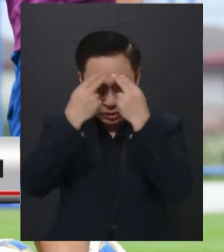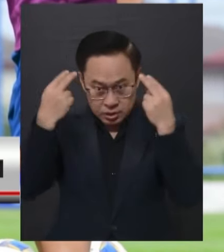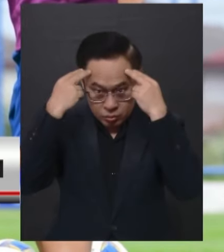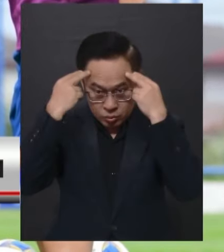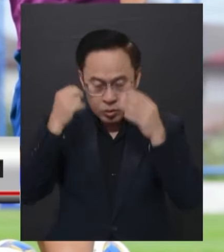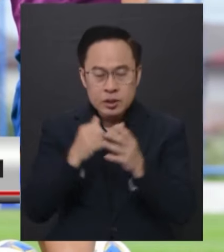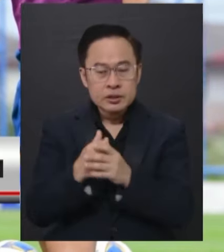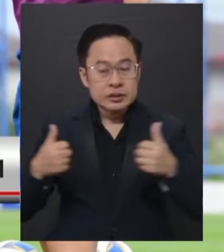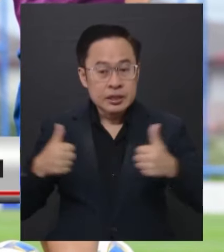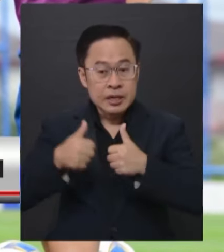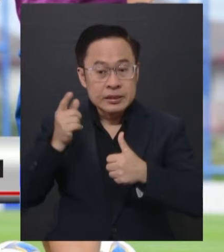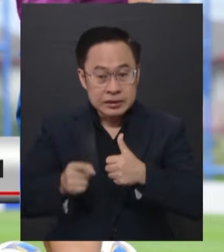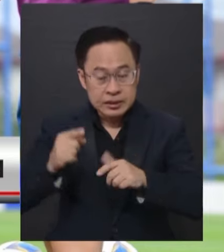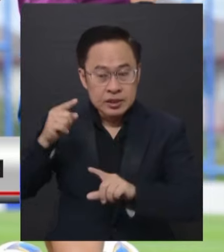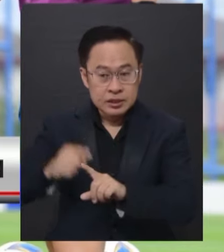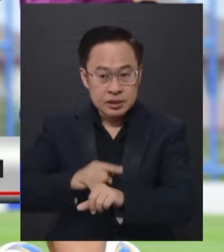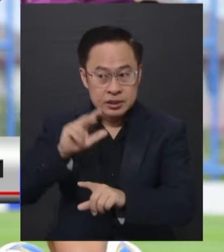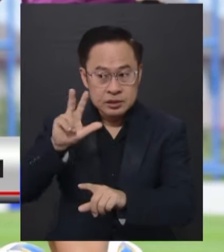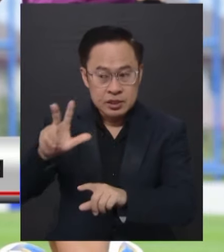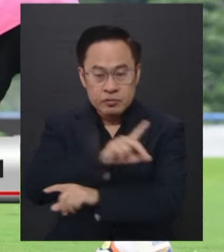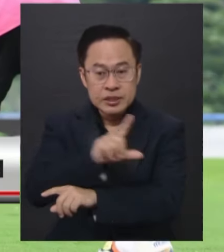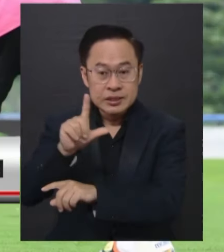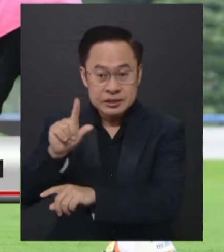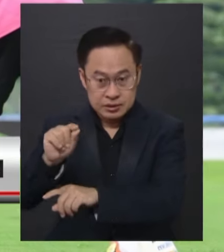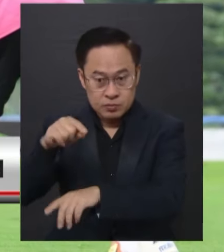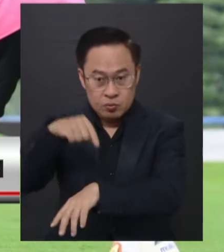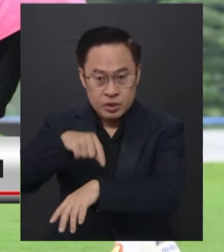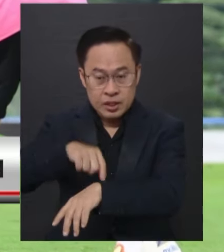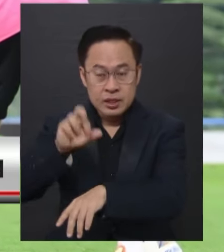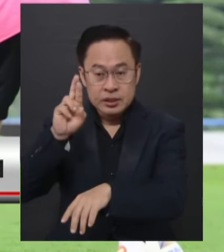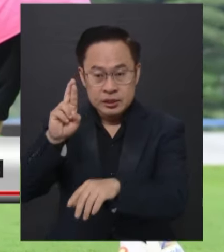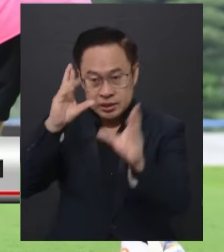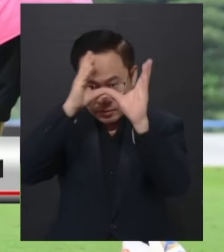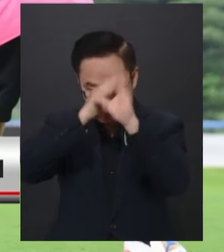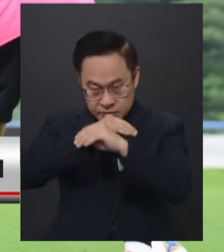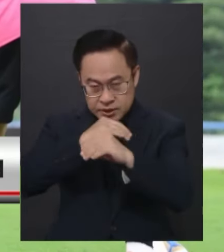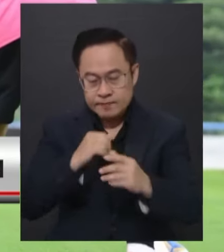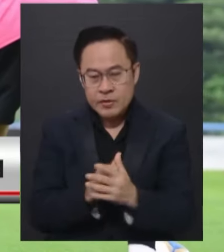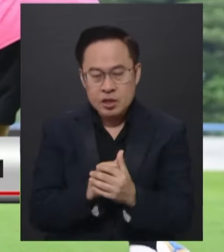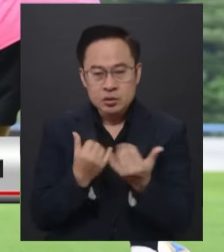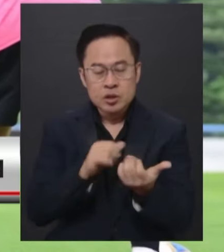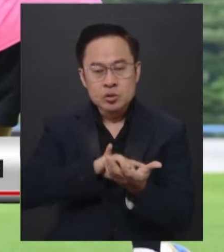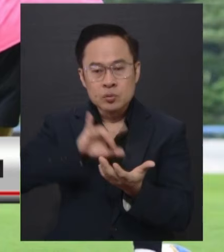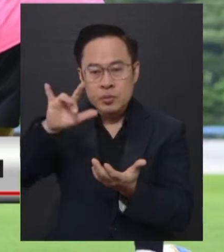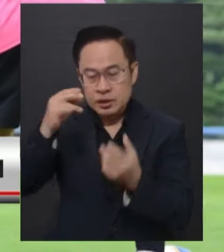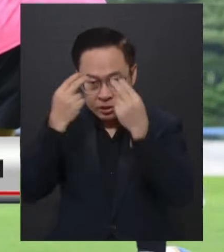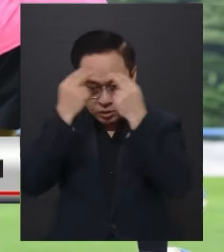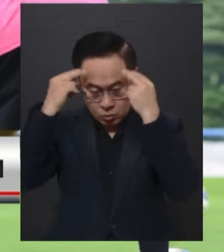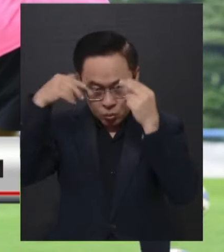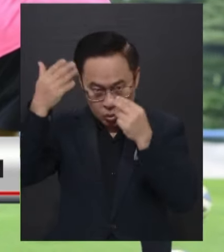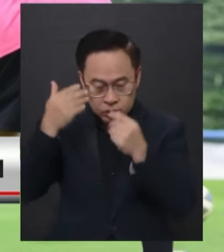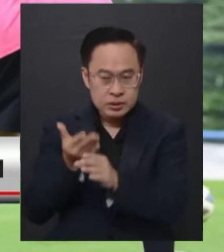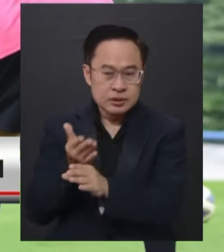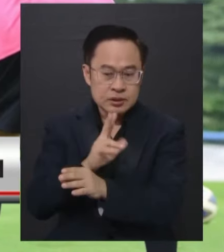ครับในคืนวันที่20มีนาหรือว่าคืนวันพุธเวลาเที่ยงคืนตามเวลาประเทศไทยนะครับซึ่งก็จะไปเก็บตัวกัน3วันก่อนแข่